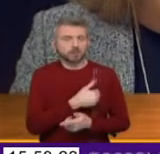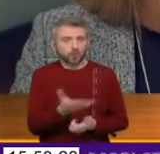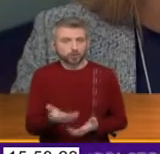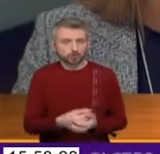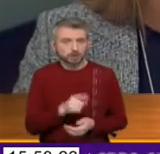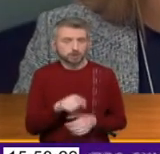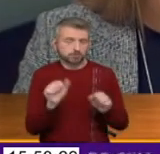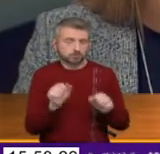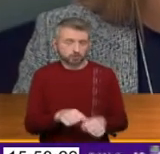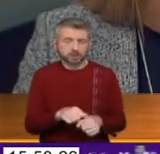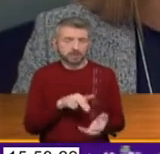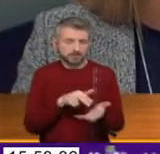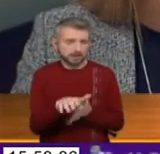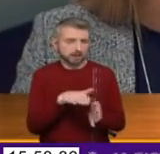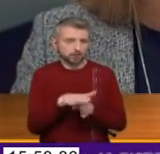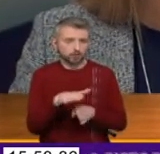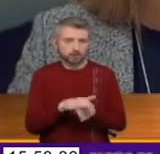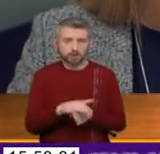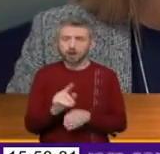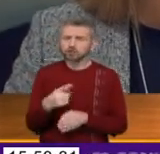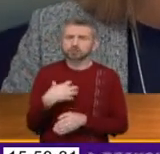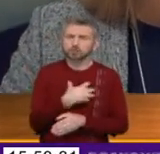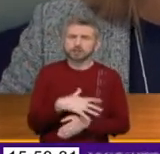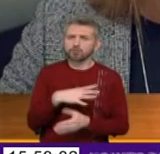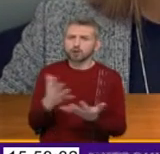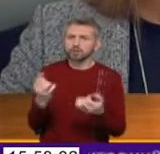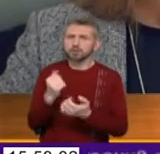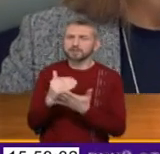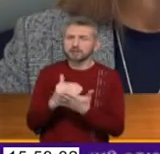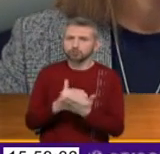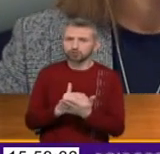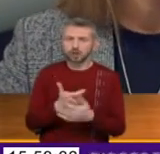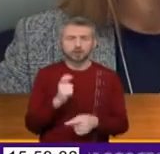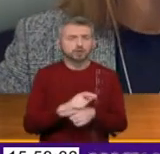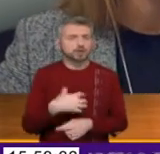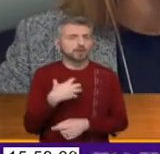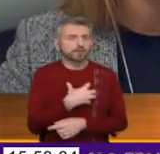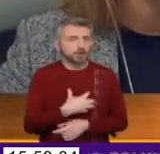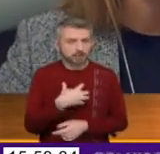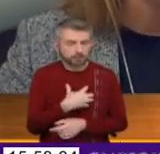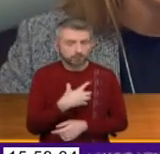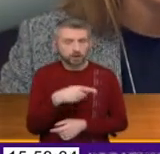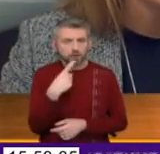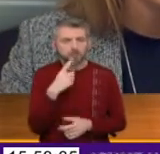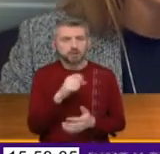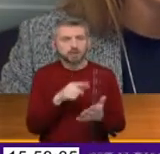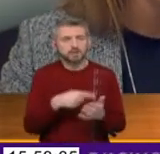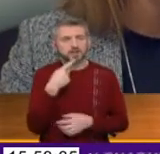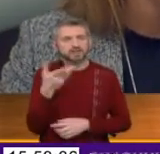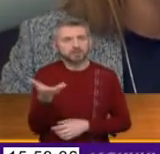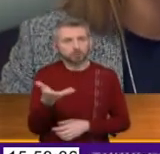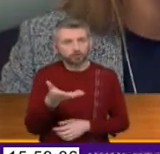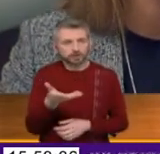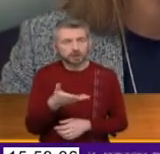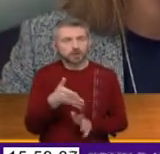ти можеш просто йти це реалізовувати. А чому важливо тоді було отримати цей статус? Дуже важливо, тому що, от я ж кажу, що з питання звітності.